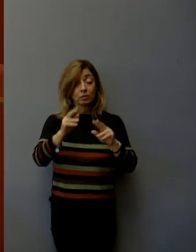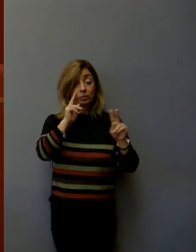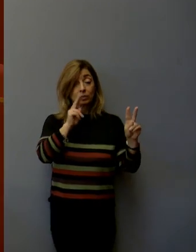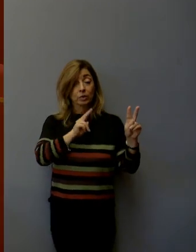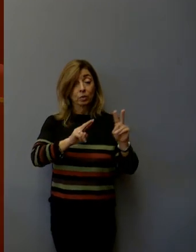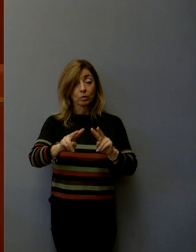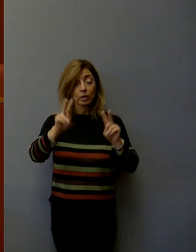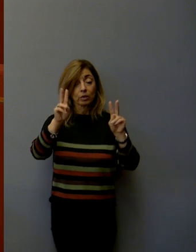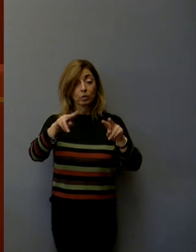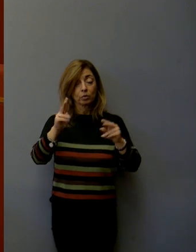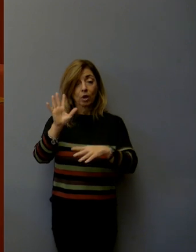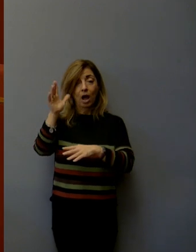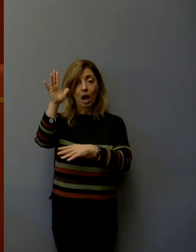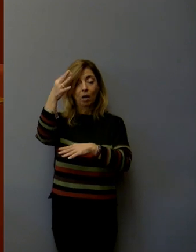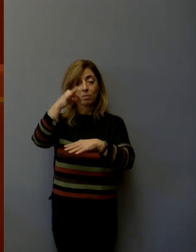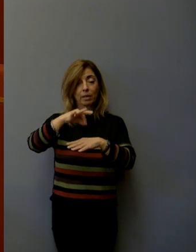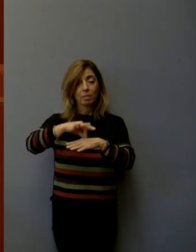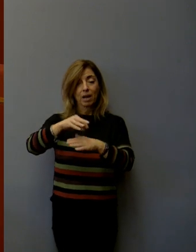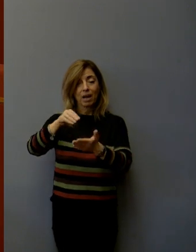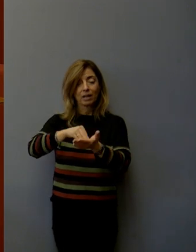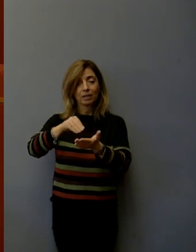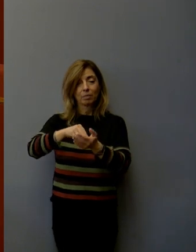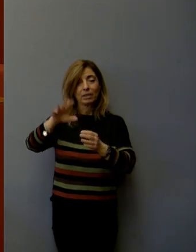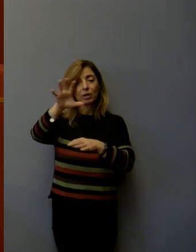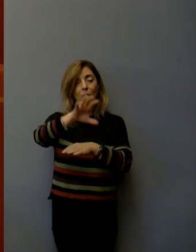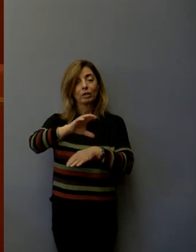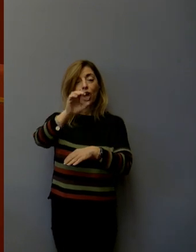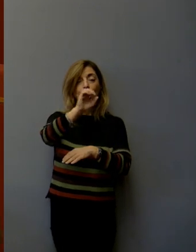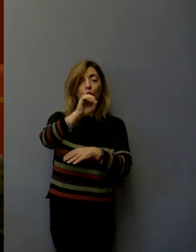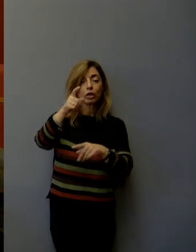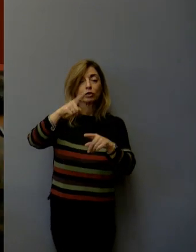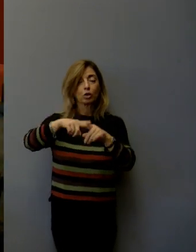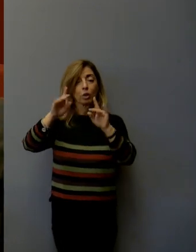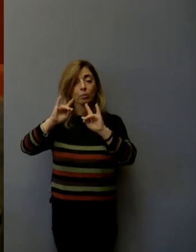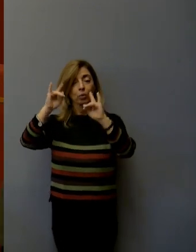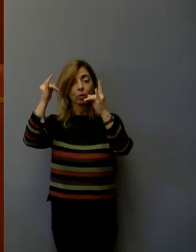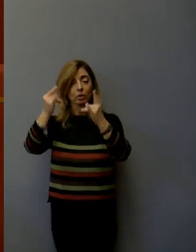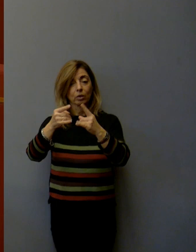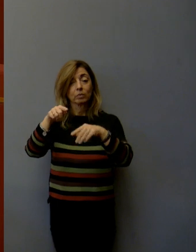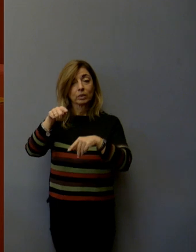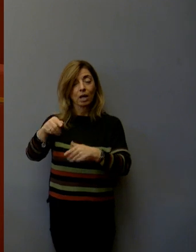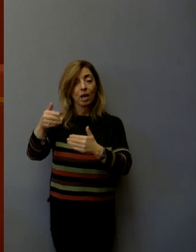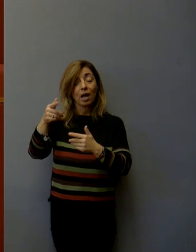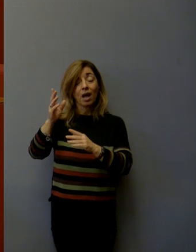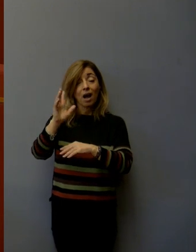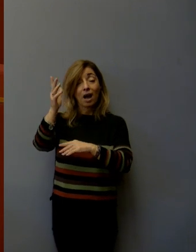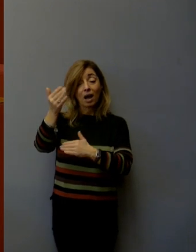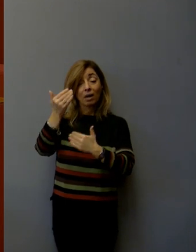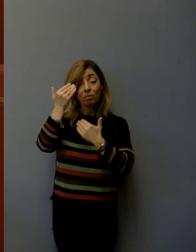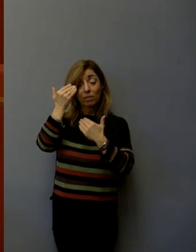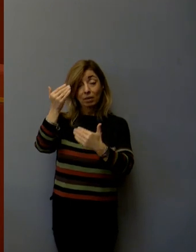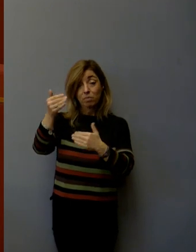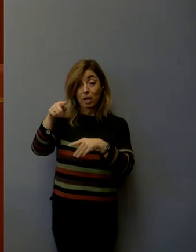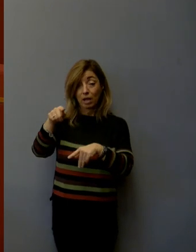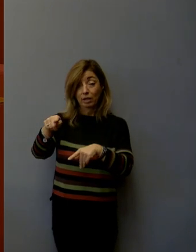verifica controllo degli alberi malati presenti nella scarpate dei quartieri di origine Castelletto quindi considerate la pericolosità di Questi alberi malati nelle scarpate